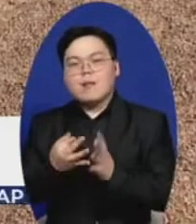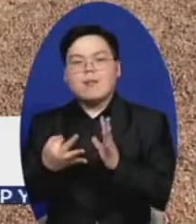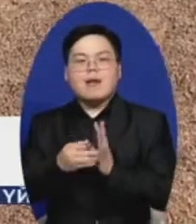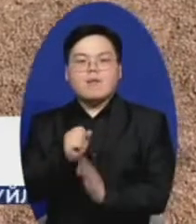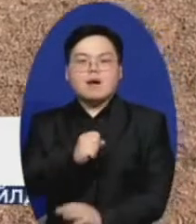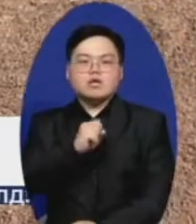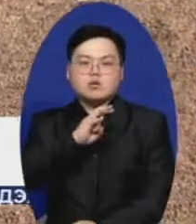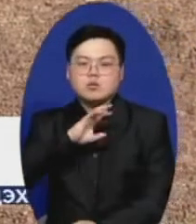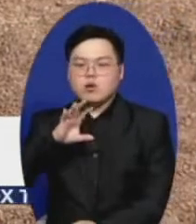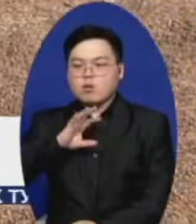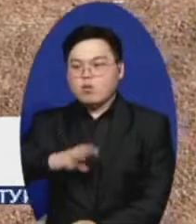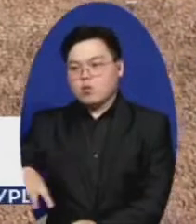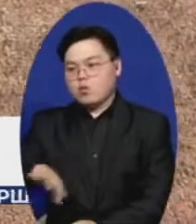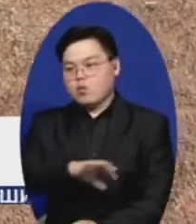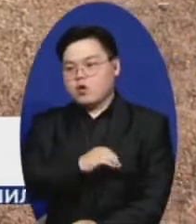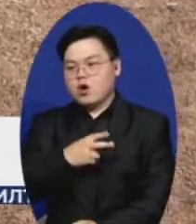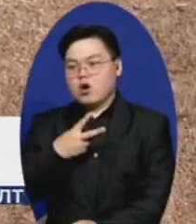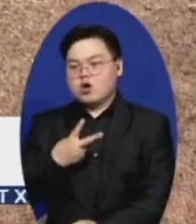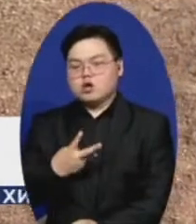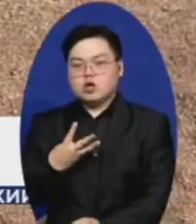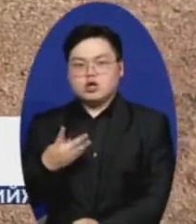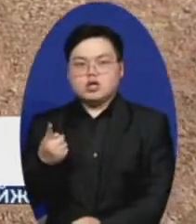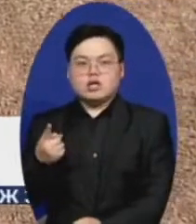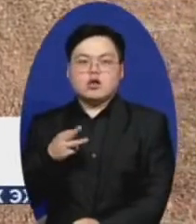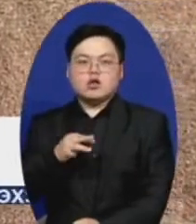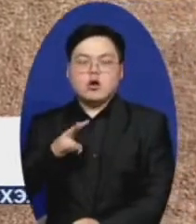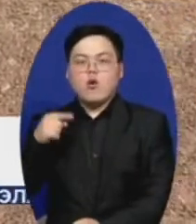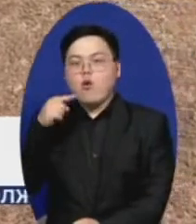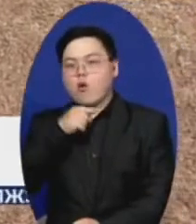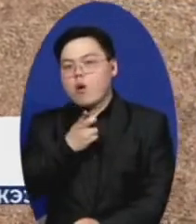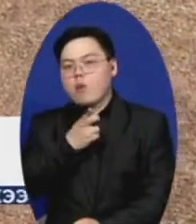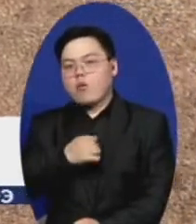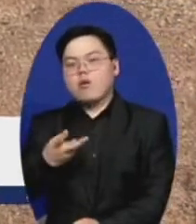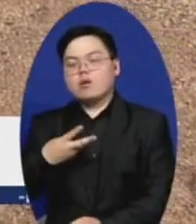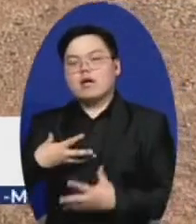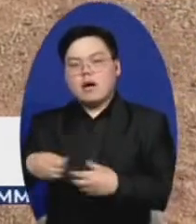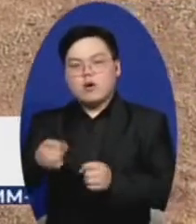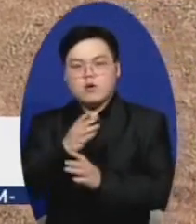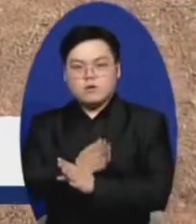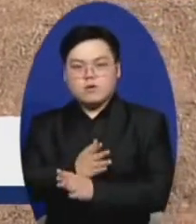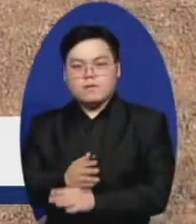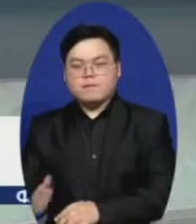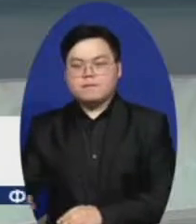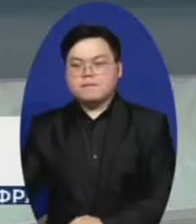байдлаар 8 аж ахуй нэгжээс нийт 241 тонн хүнсний улаан буудай хүлээ авчээ.